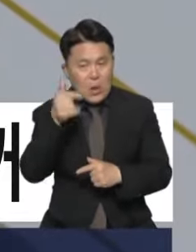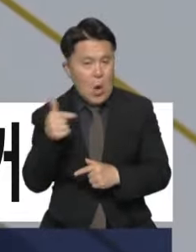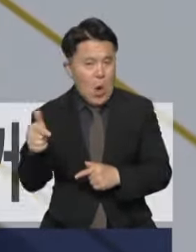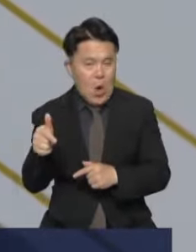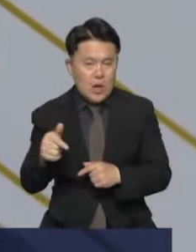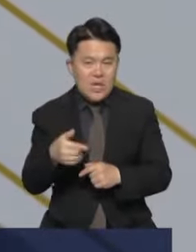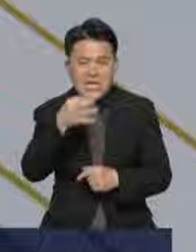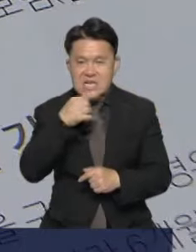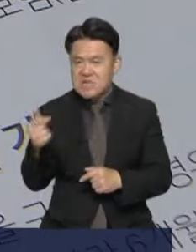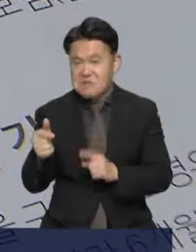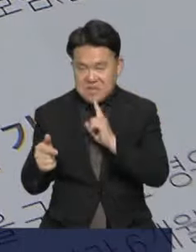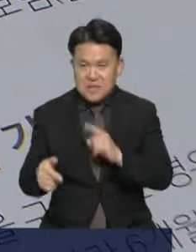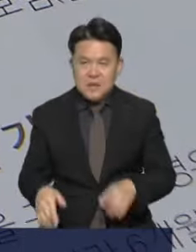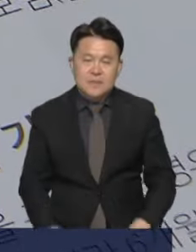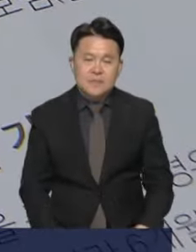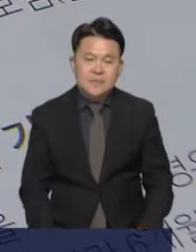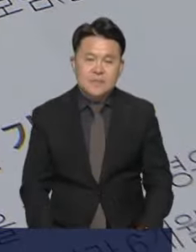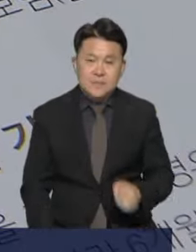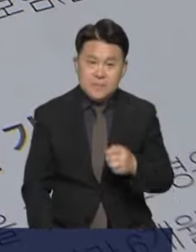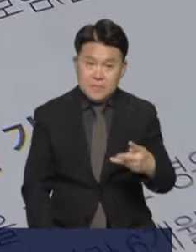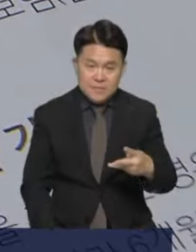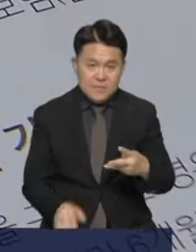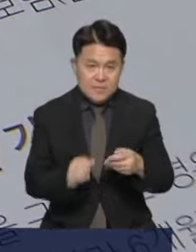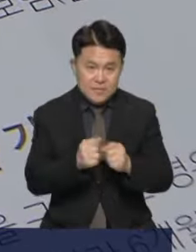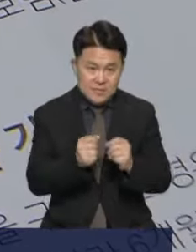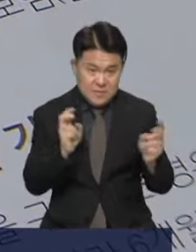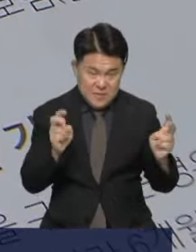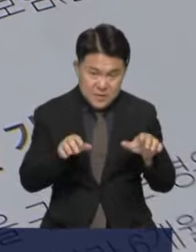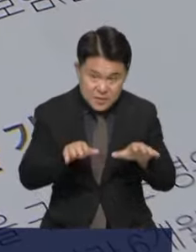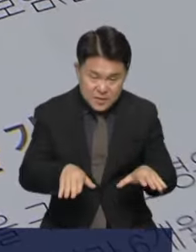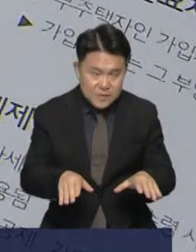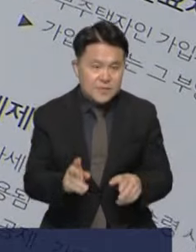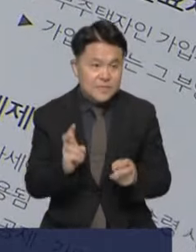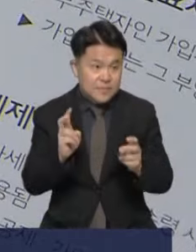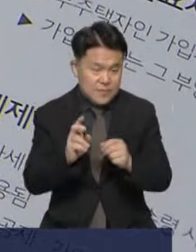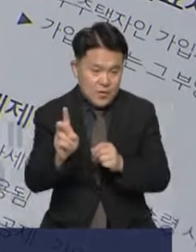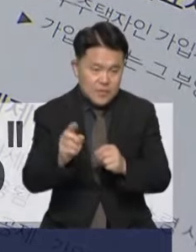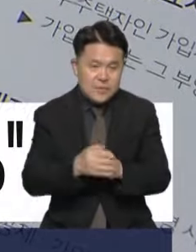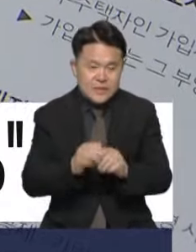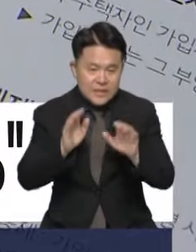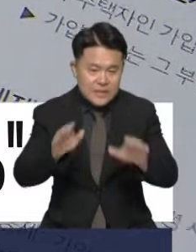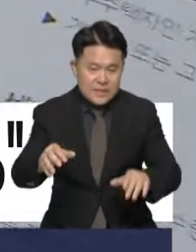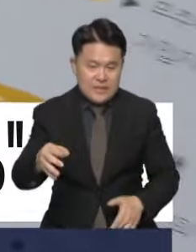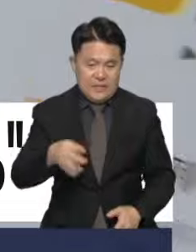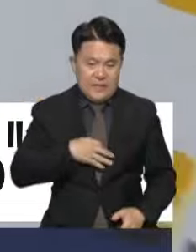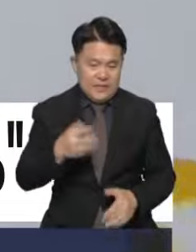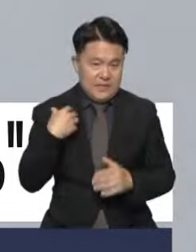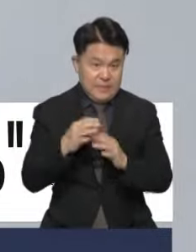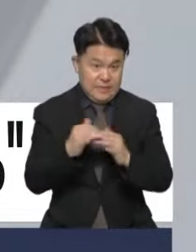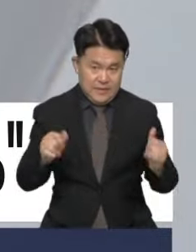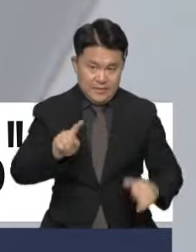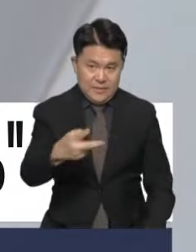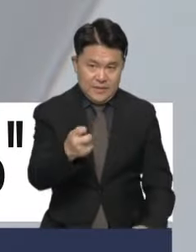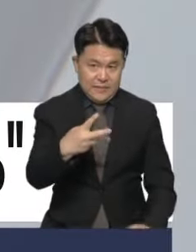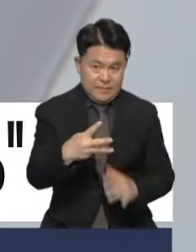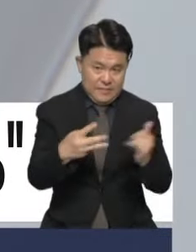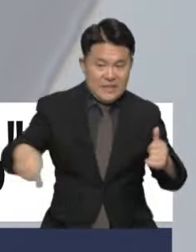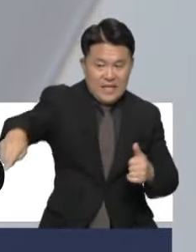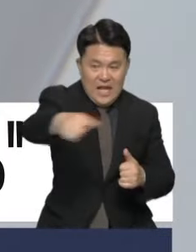큰 것으로 나타났습니다. 삼성증권이 이달 초 기업 인사, 재무부 소속 연금 담당자 123명을